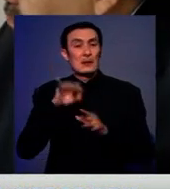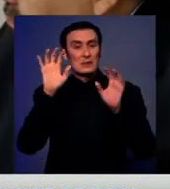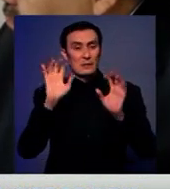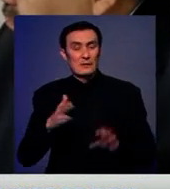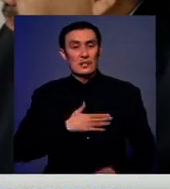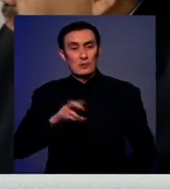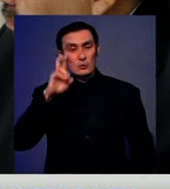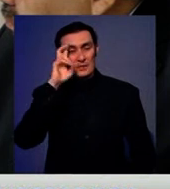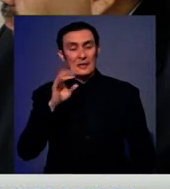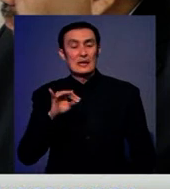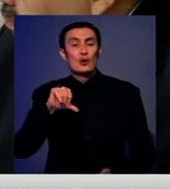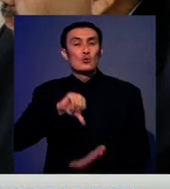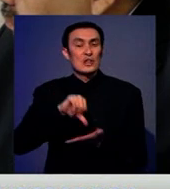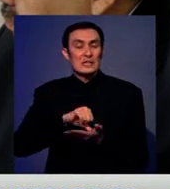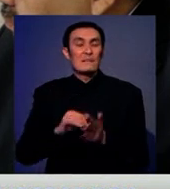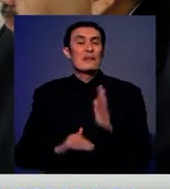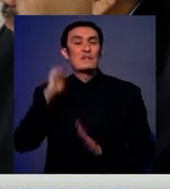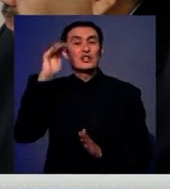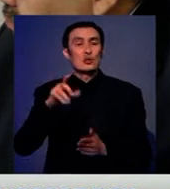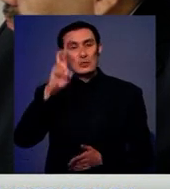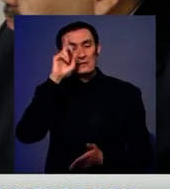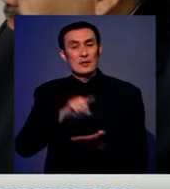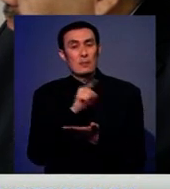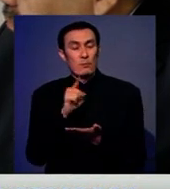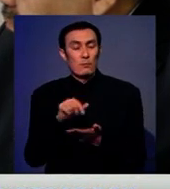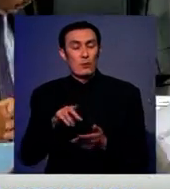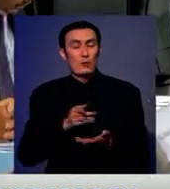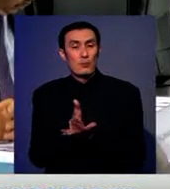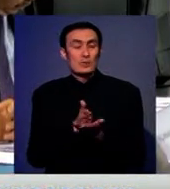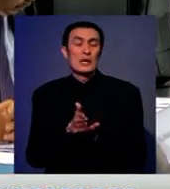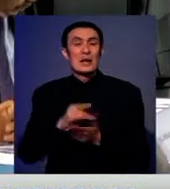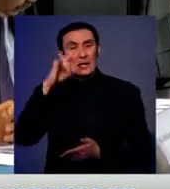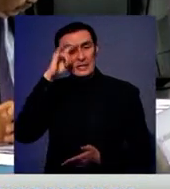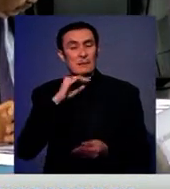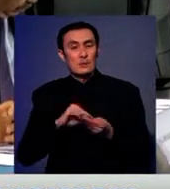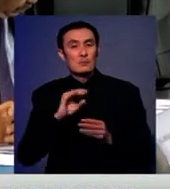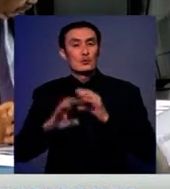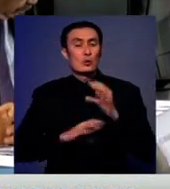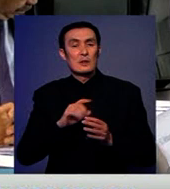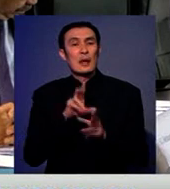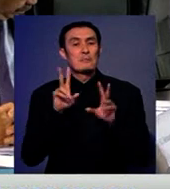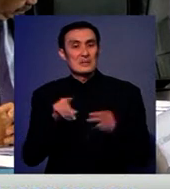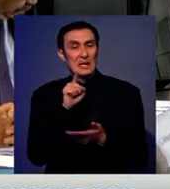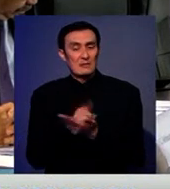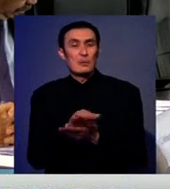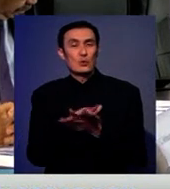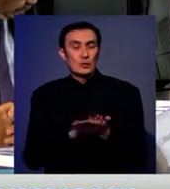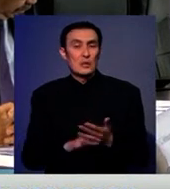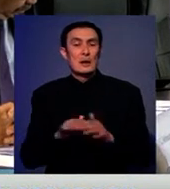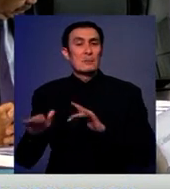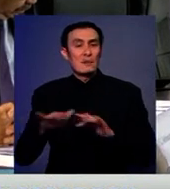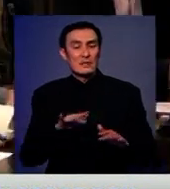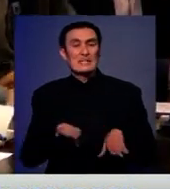законодательстве нашей страны и кандидатах на высший государственный пост. Казахстан останется приверженным международным обязательствам и продолжит